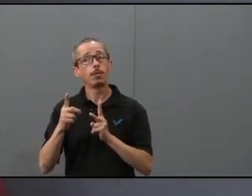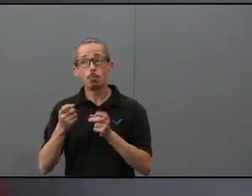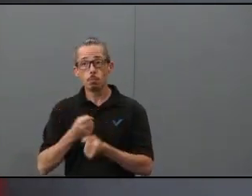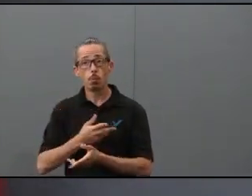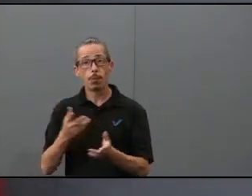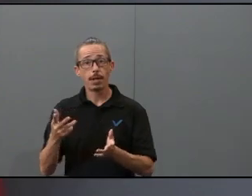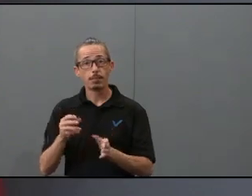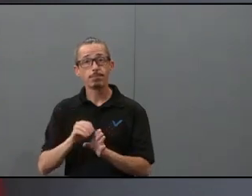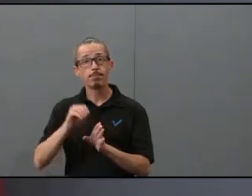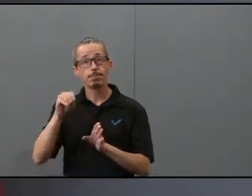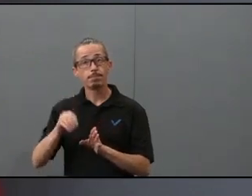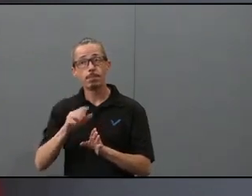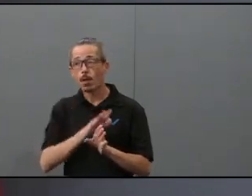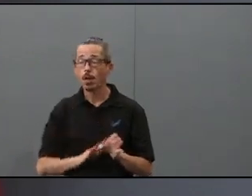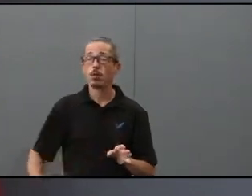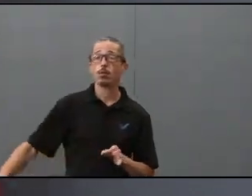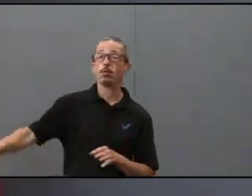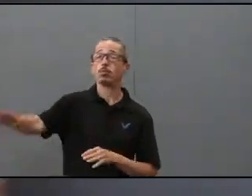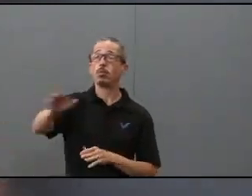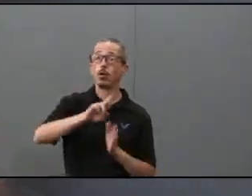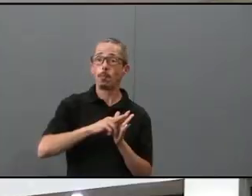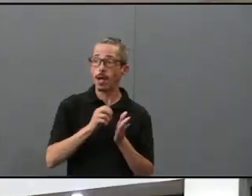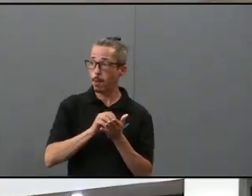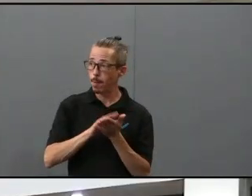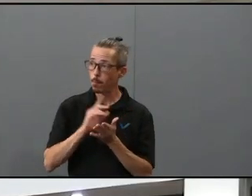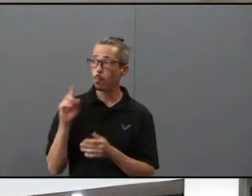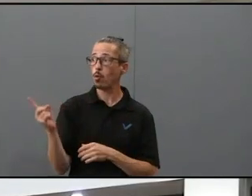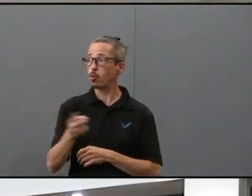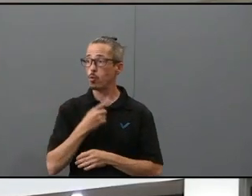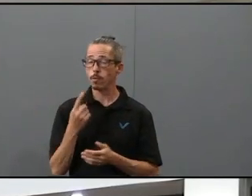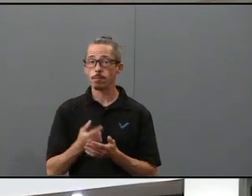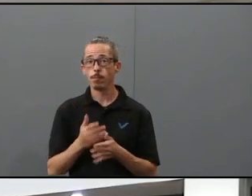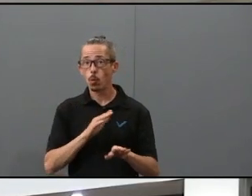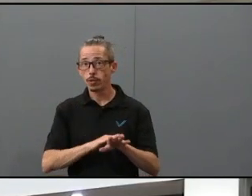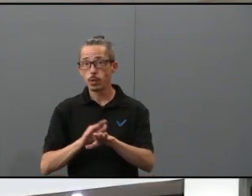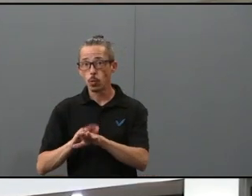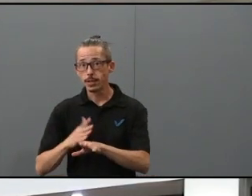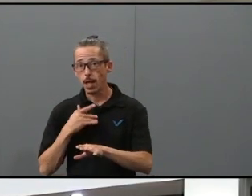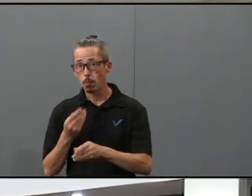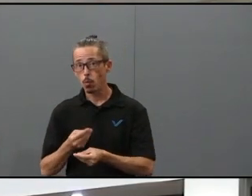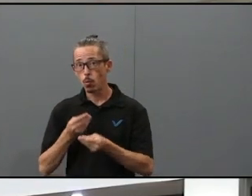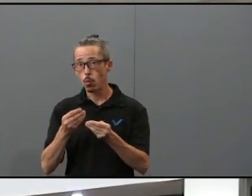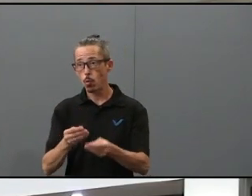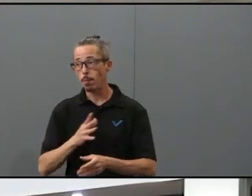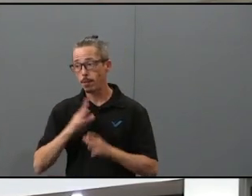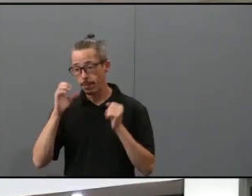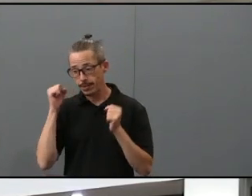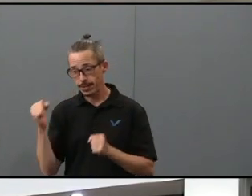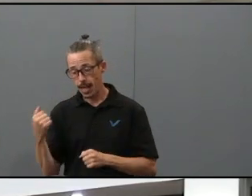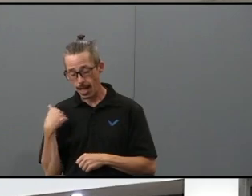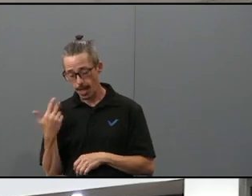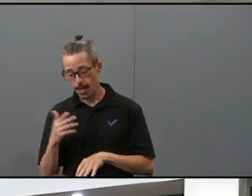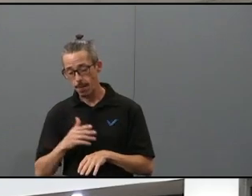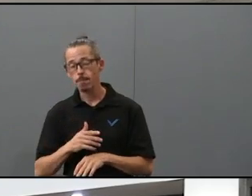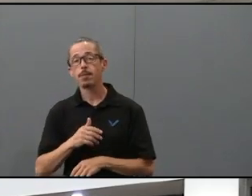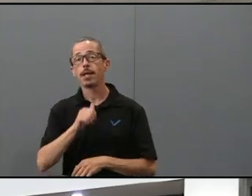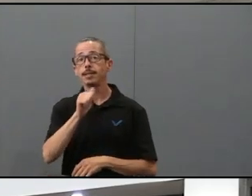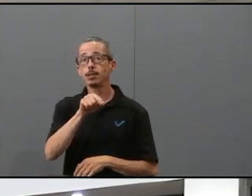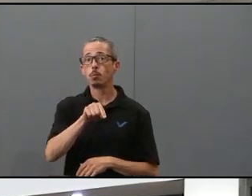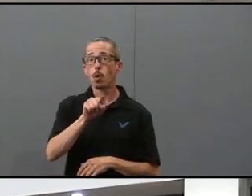lapporter l'ensemble du territoire merci donc un conseiller ou une conseillère pour en donner la viis j'en donne la viis monsieur le Président merci